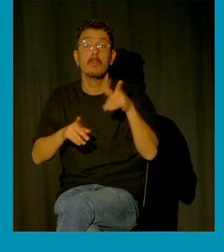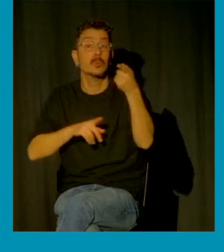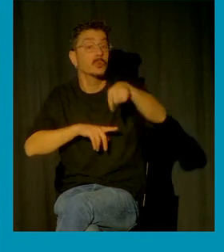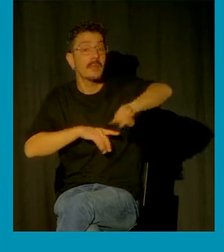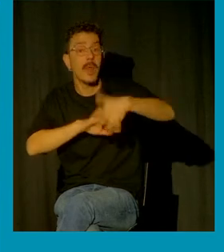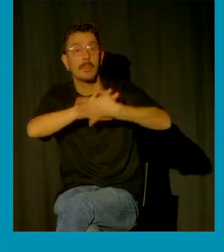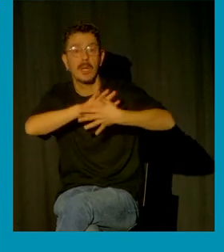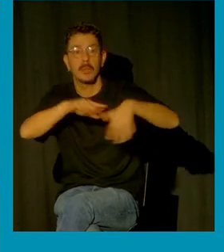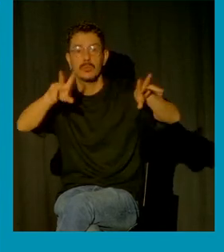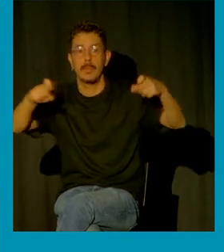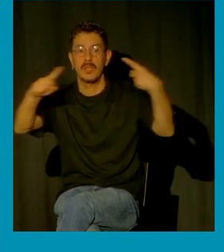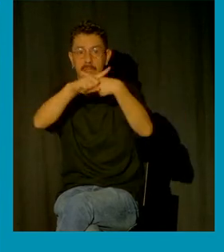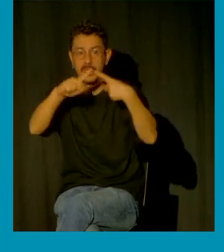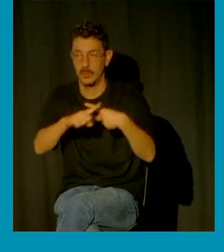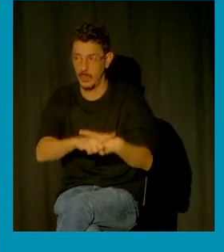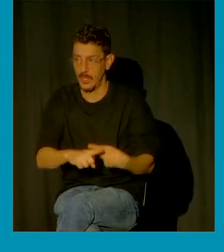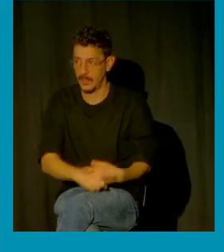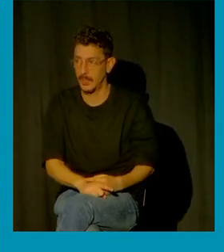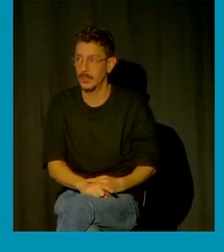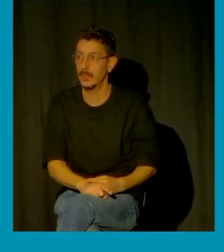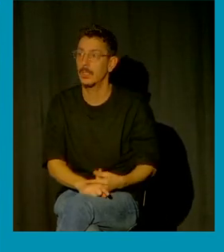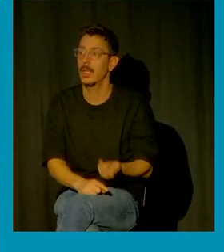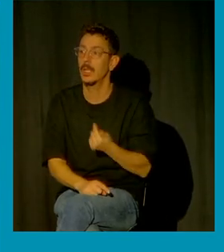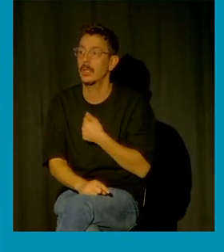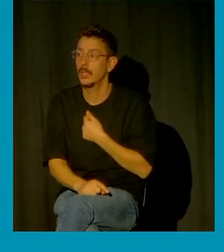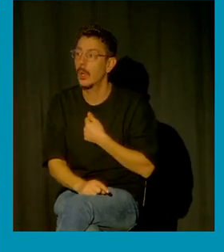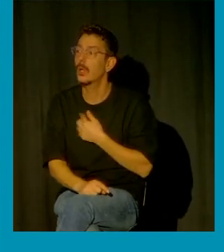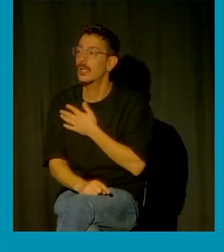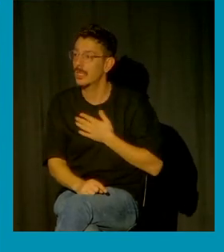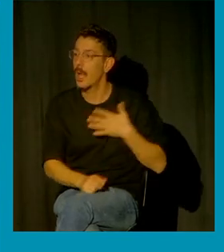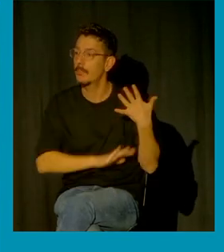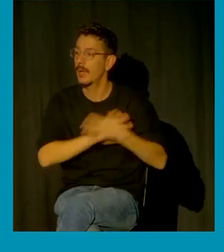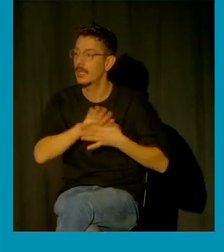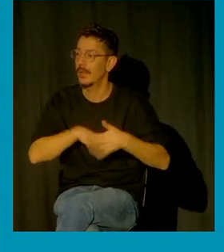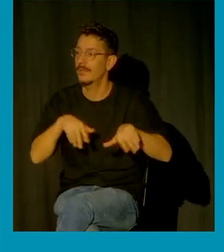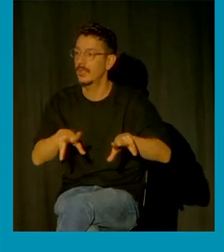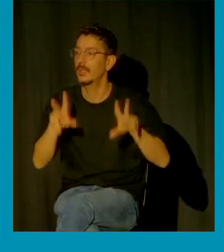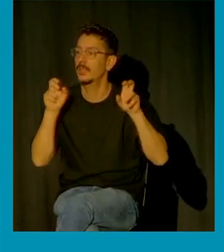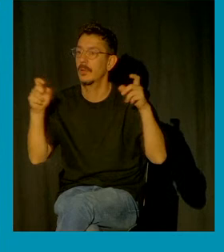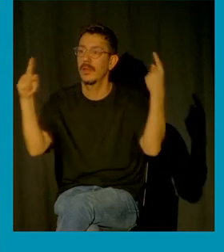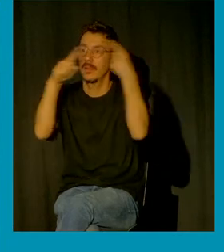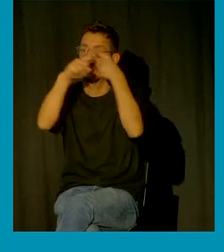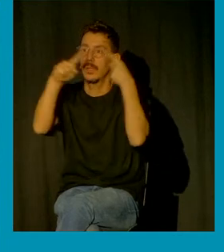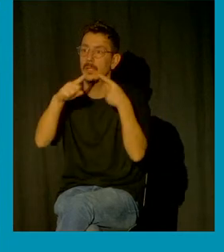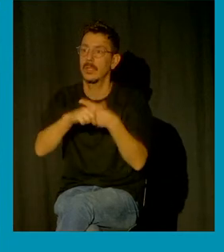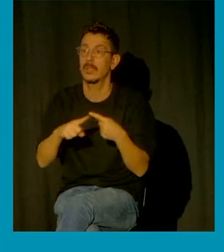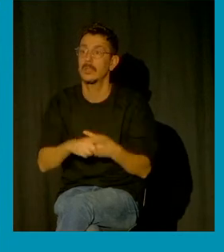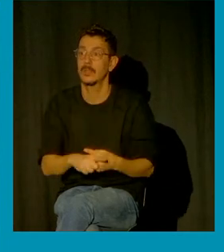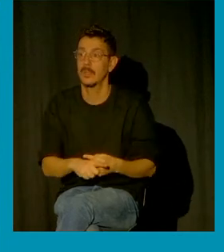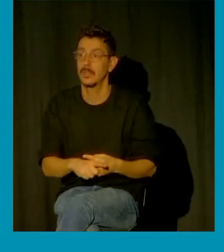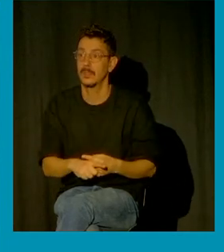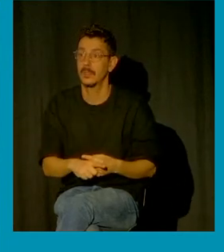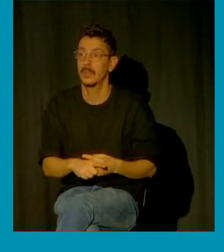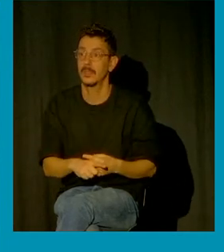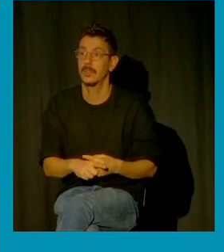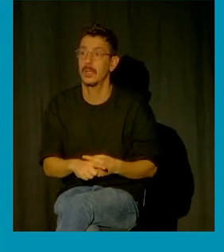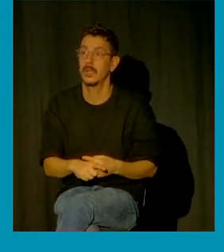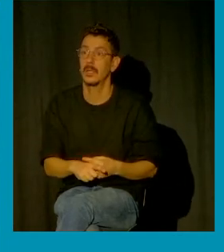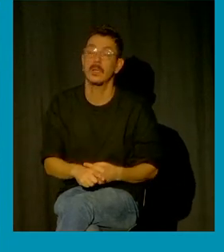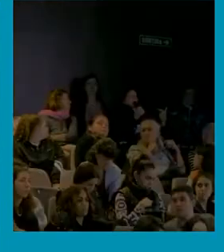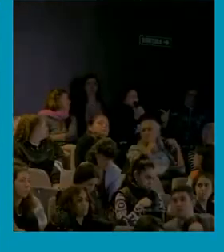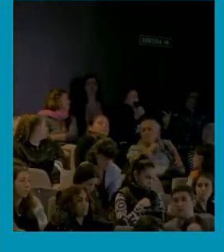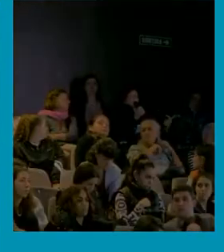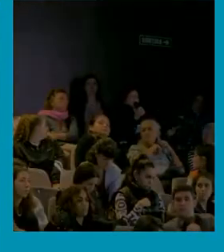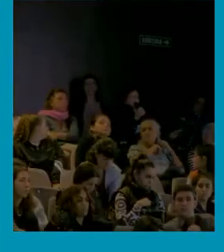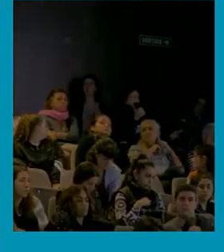com una cosa més jo volia dir que de les interseccionalitats que hi ha que és orientació sexual